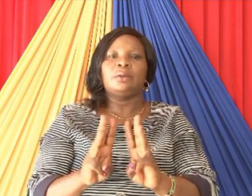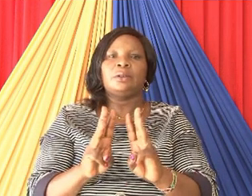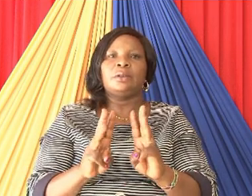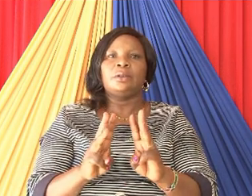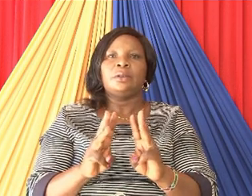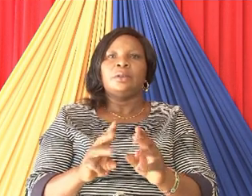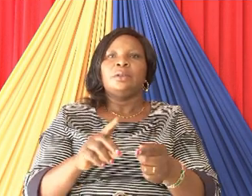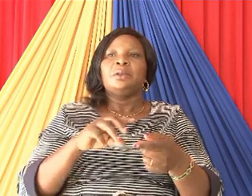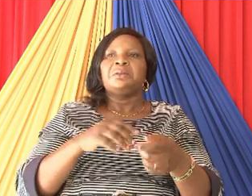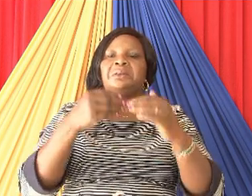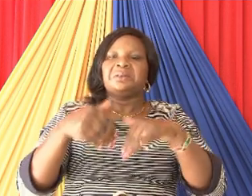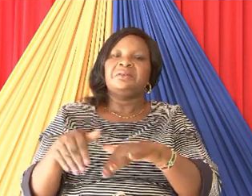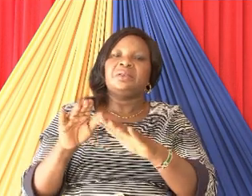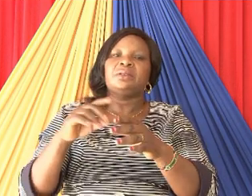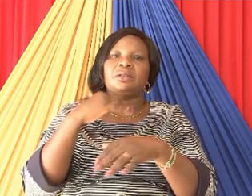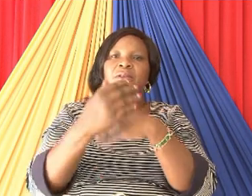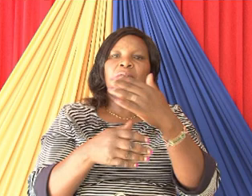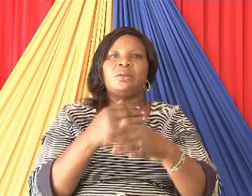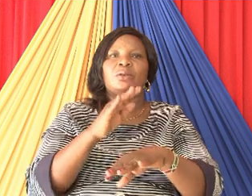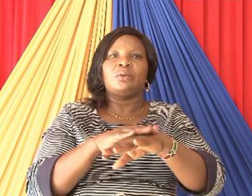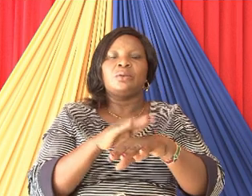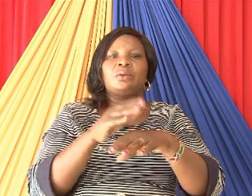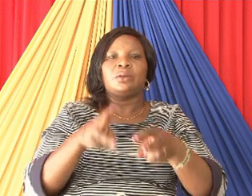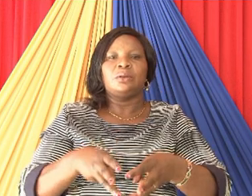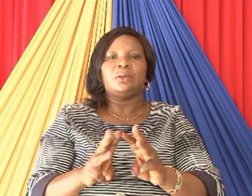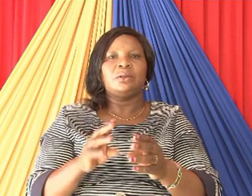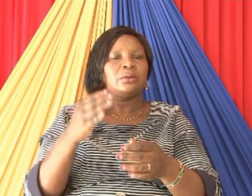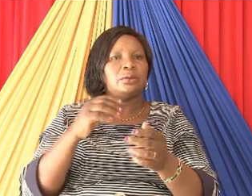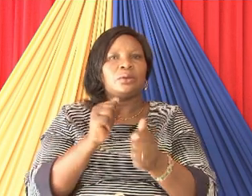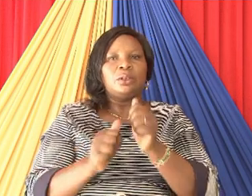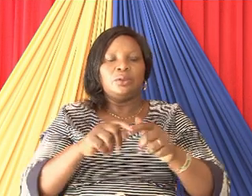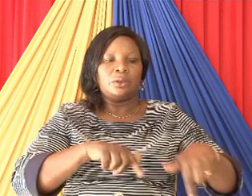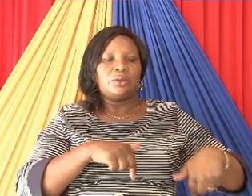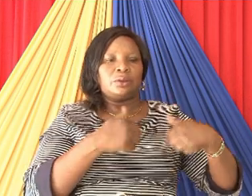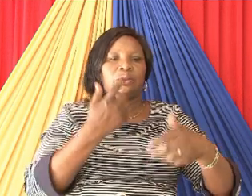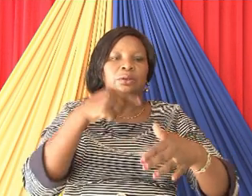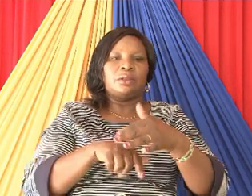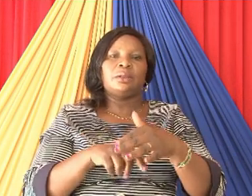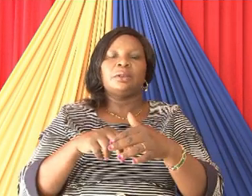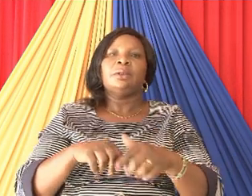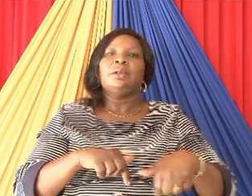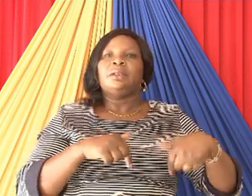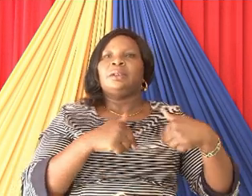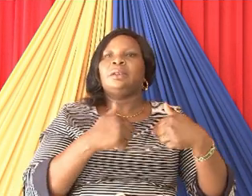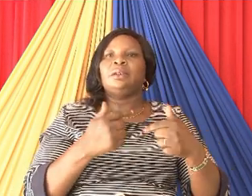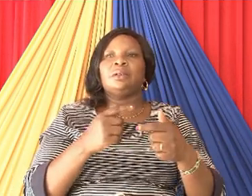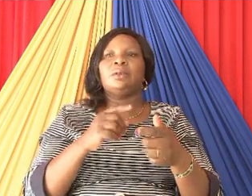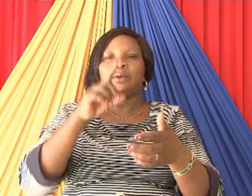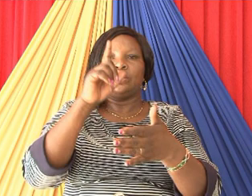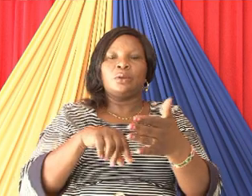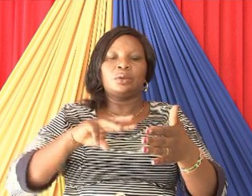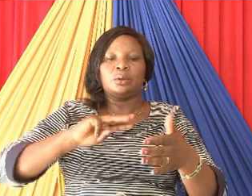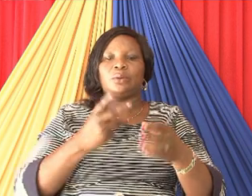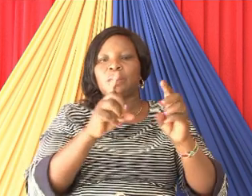ambayo tunastahili kufanya, tunaondoka katika yale mambo tunajua katika mioyo yetu, sisi ndio tunatakiwa kufanya. Na tunakuja mbele yako